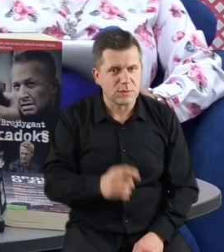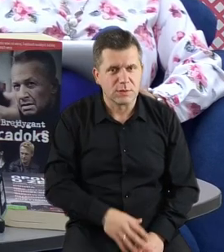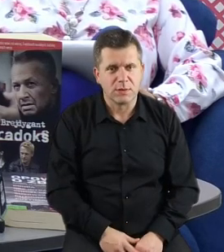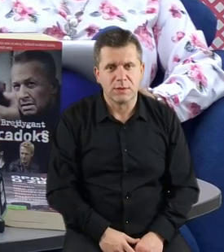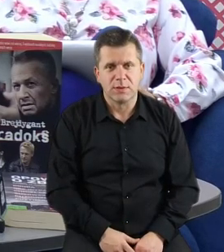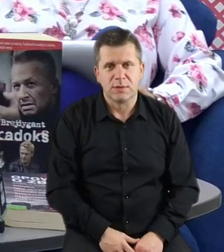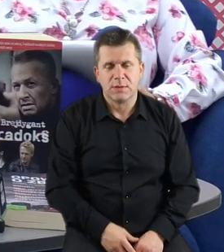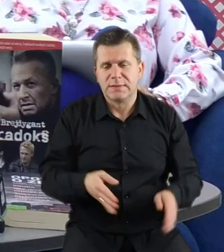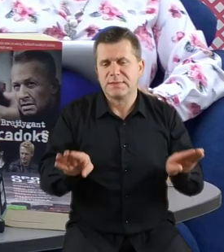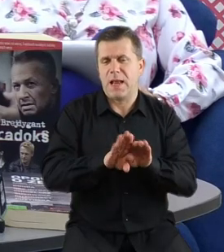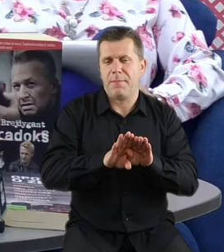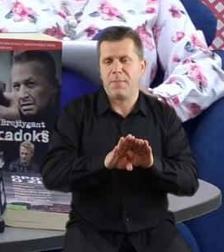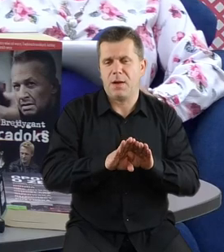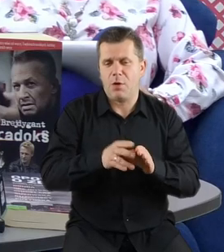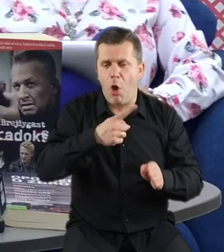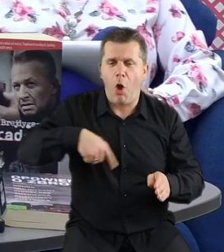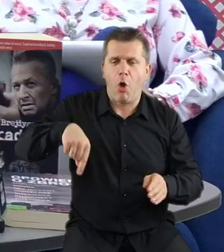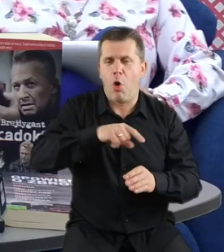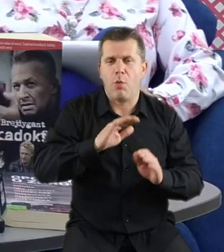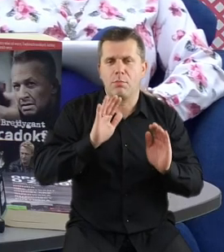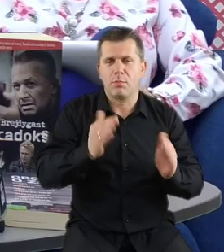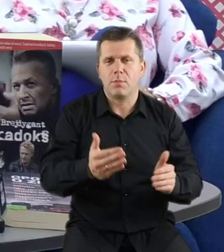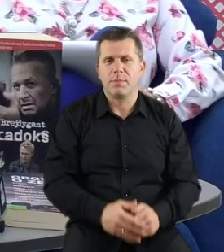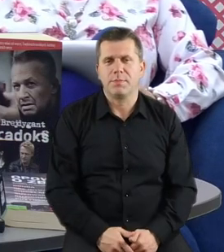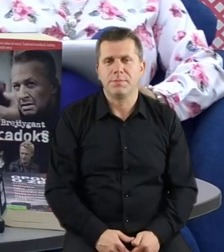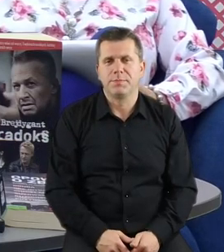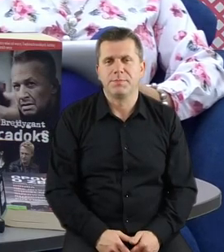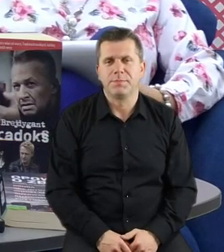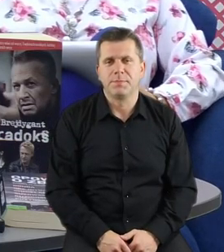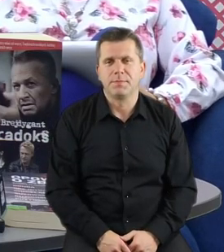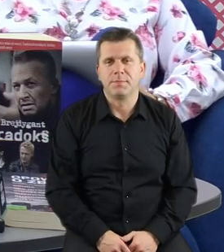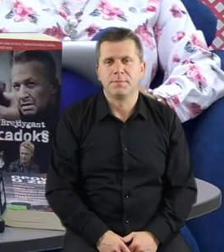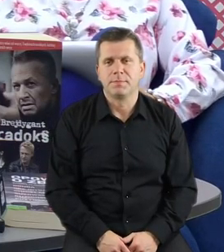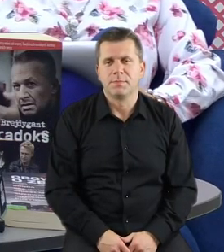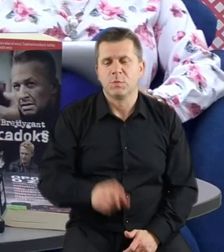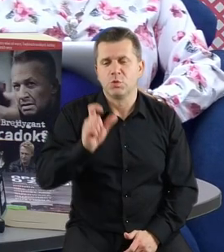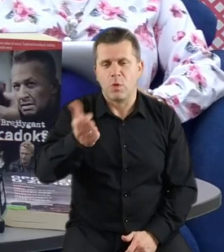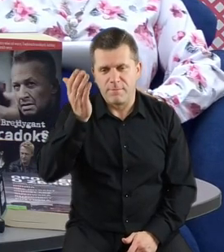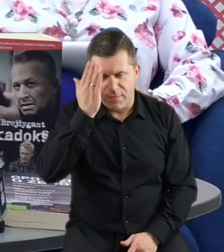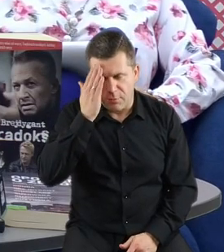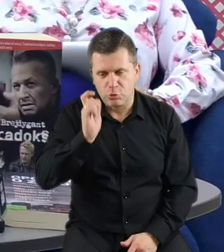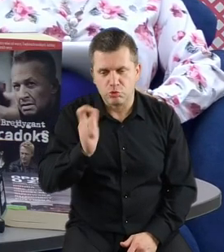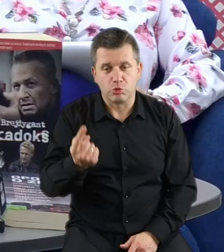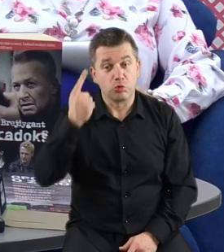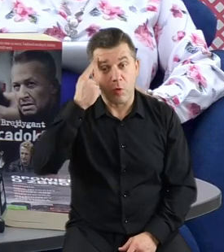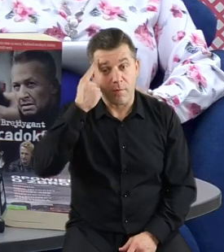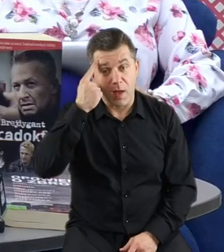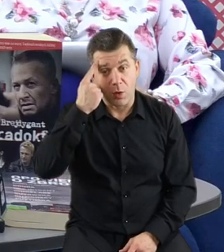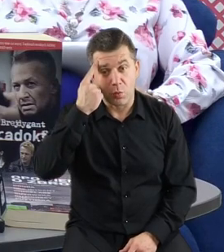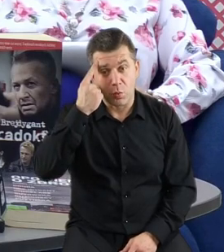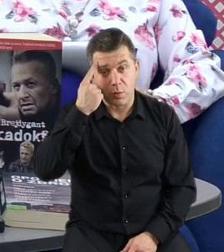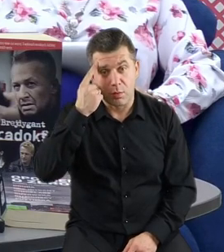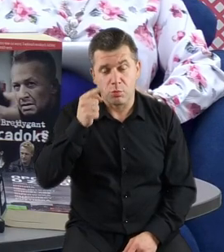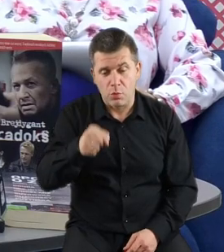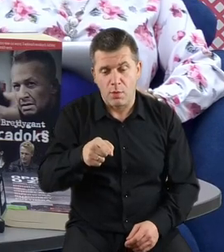słyszy. No zamyka się jakby okrąg tej i coś wiemy, czegoś się dowiadujemy